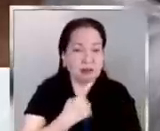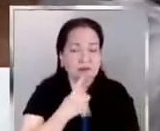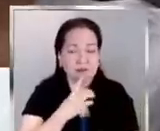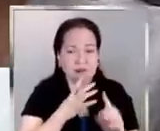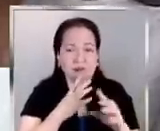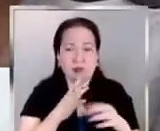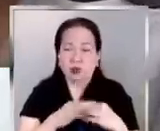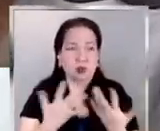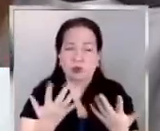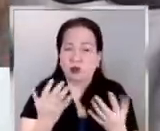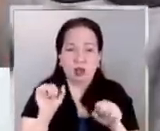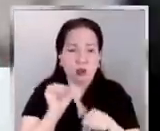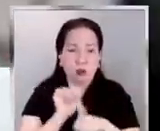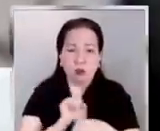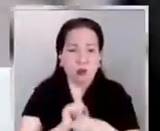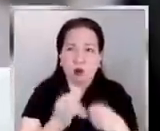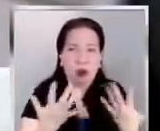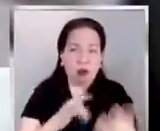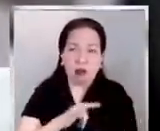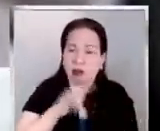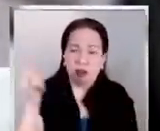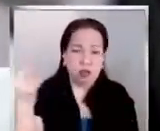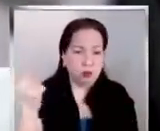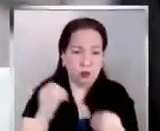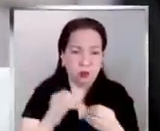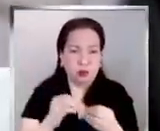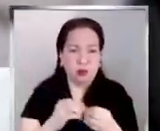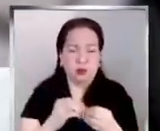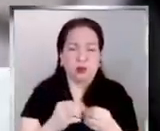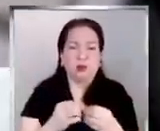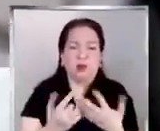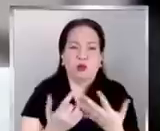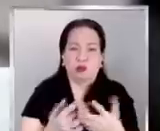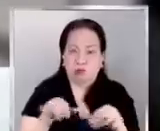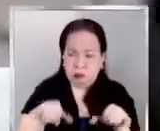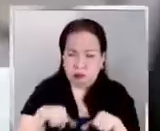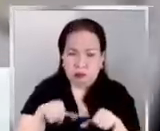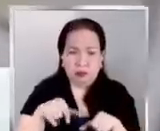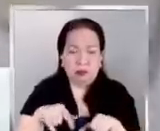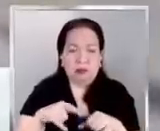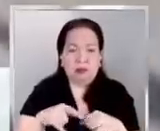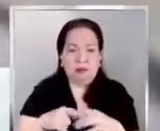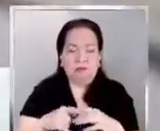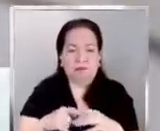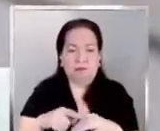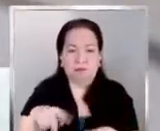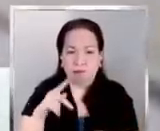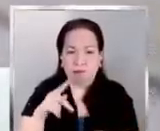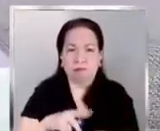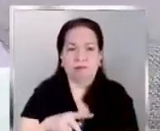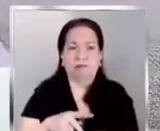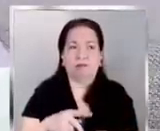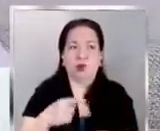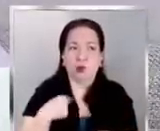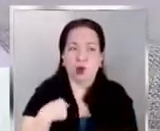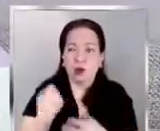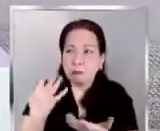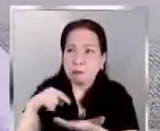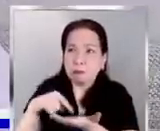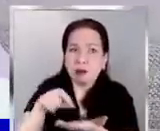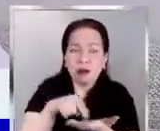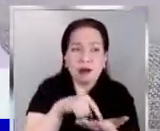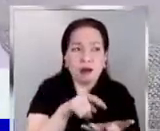hindi na ako nakabalik doon. Tapos dito, mayroon akong mga babayarin. Wala po